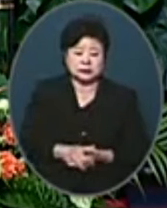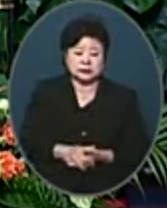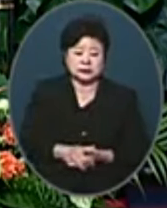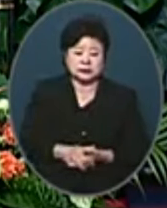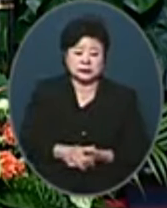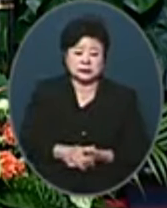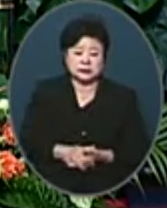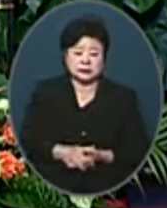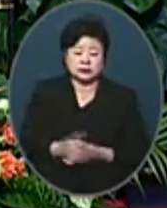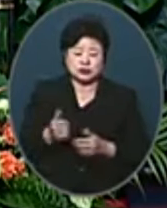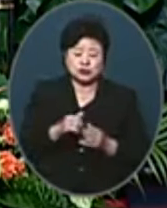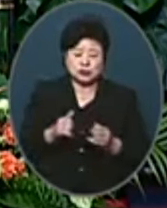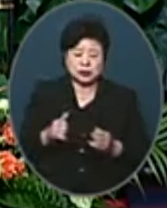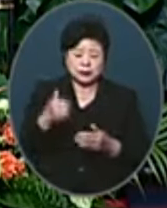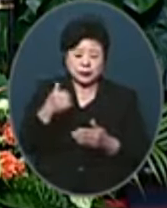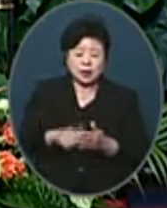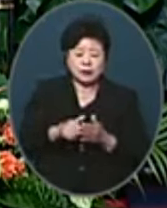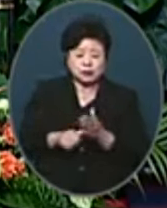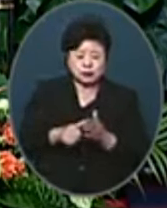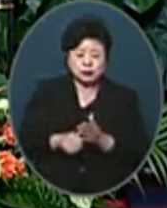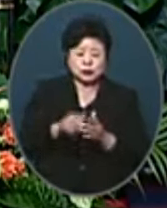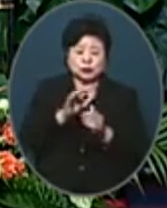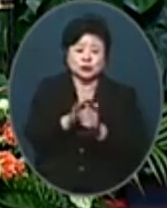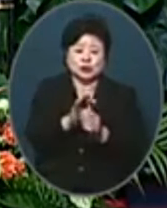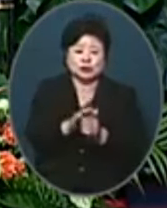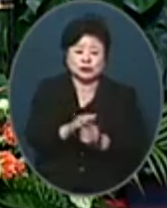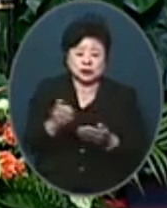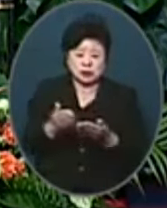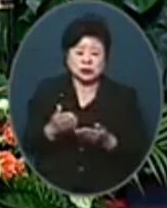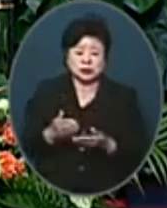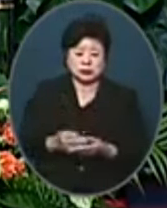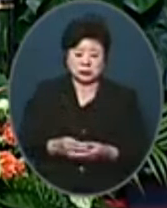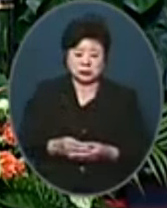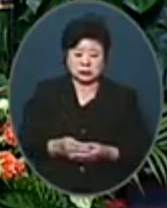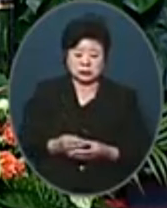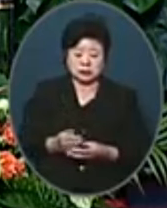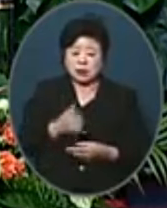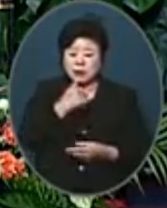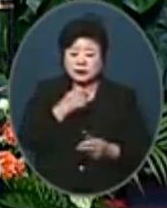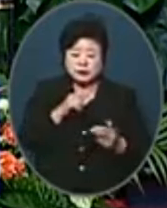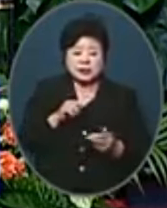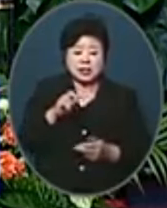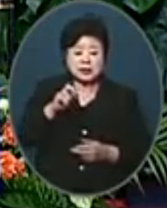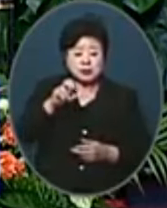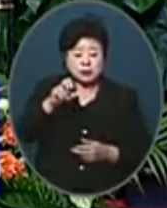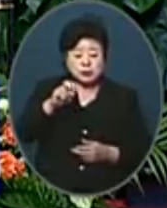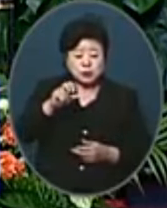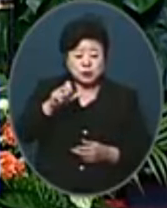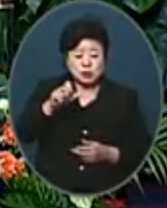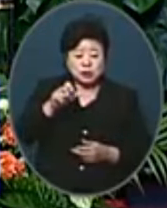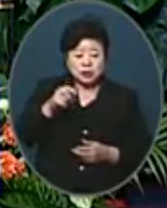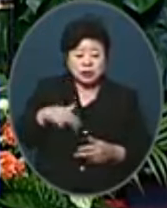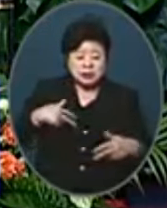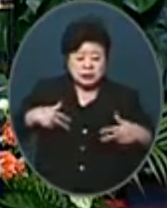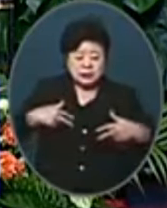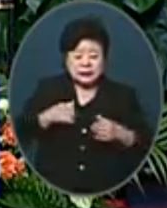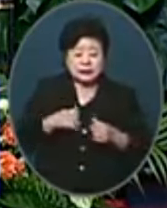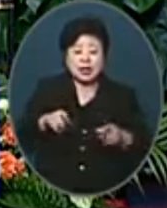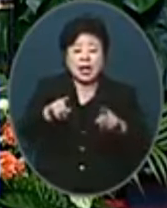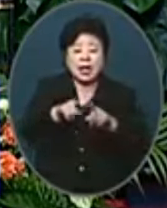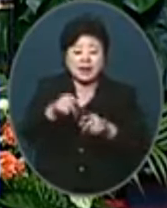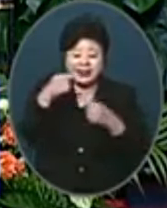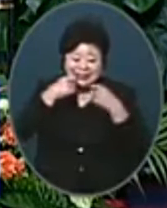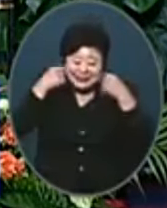주는 새로운 직업까지 생겨났습니다. 로마서 12장 15절에 보면은 즐거워하는 자들과